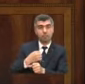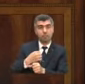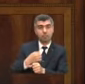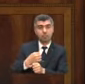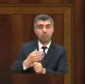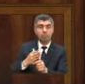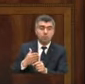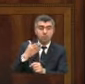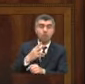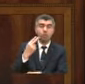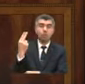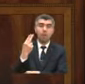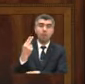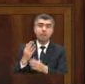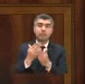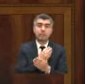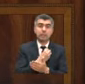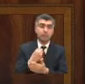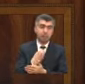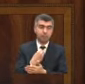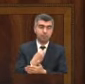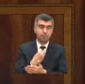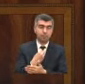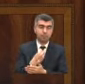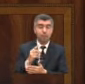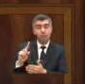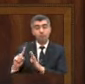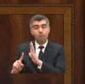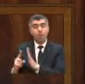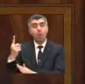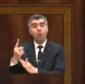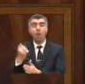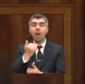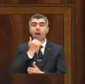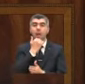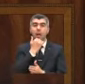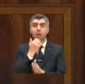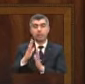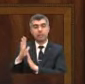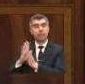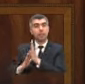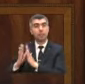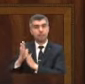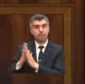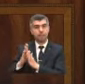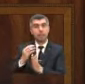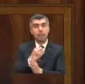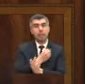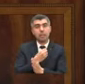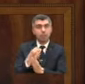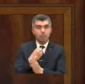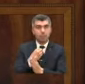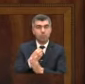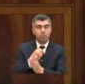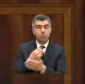الطب. إذا هذيك الزراعة ديال هذه 12 عام هي اللي كنحصدوا اليوم، ما يمكنش اليوم نخرج الطبيب ندخلو اليوم